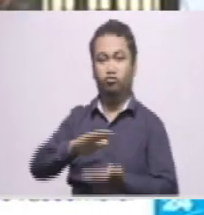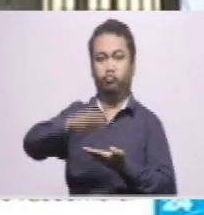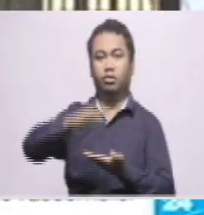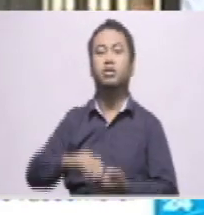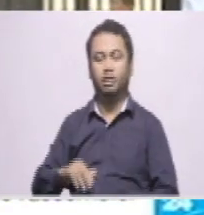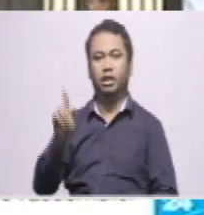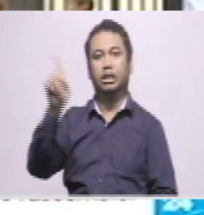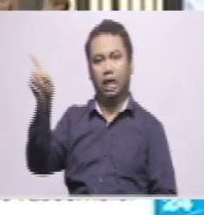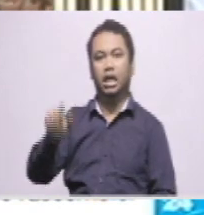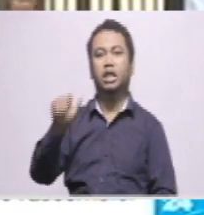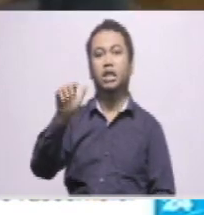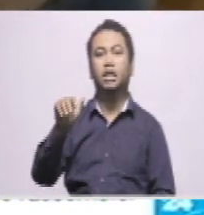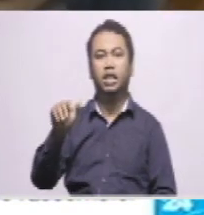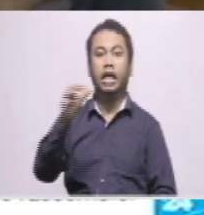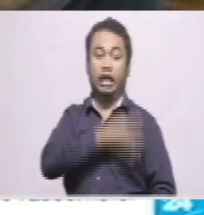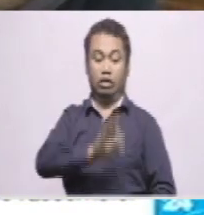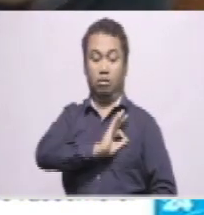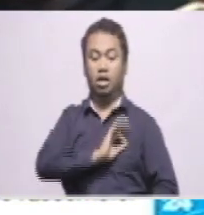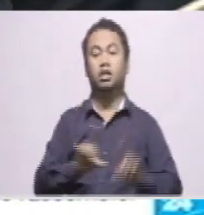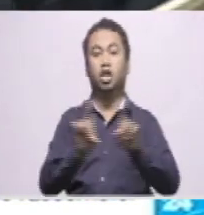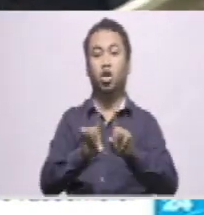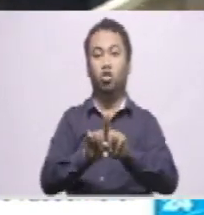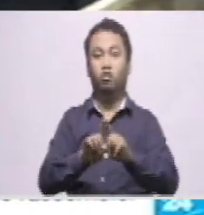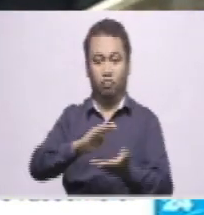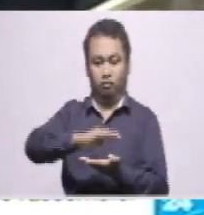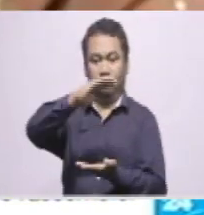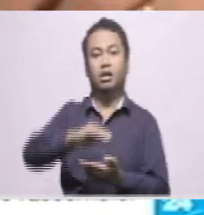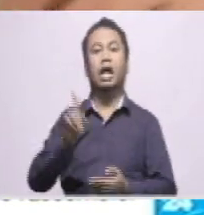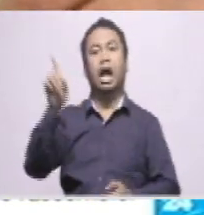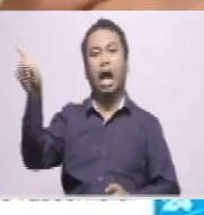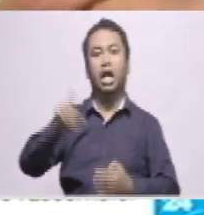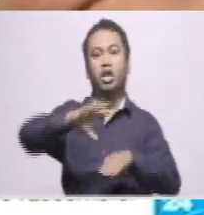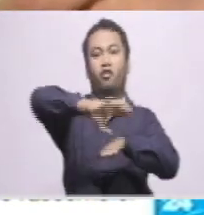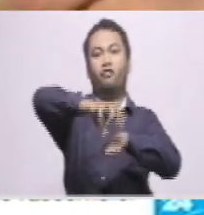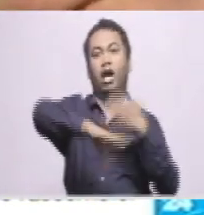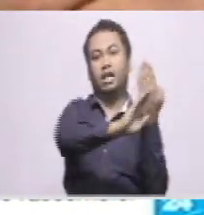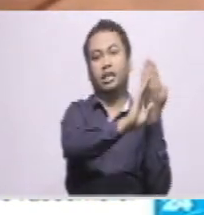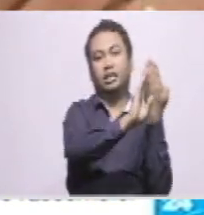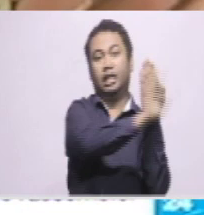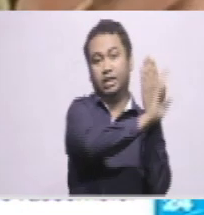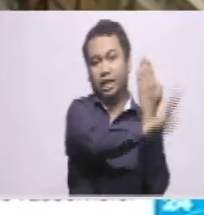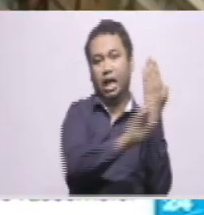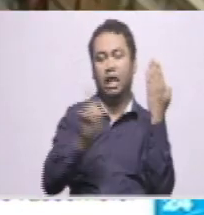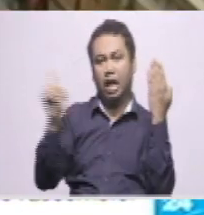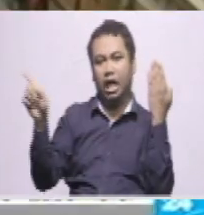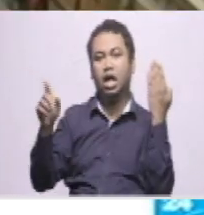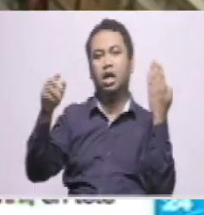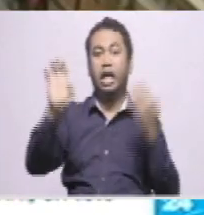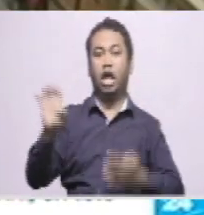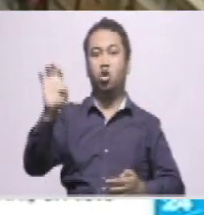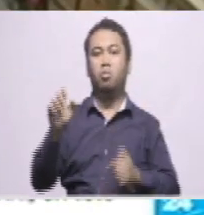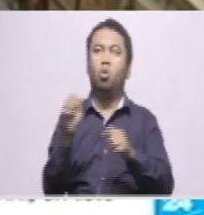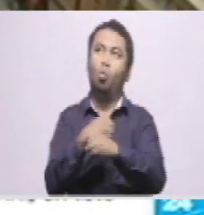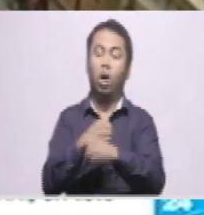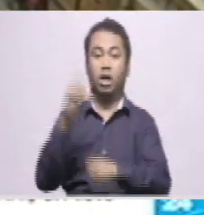ny tany Espagne. Nahitana fitombona ihany koa ny ilan-tany amin'ny faritra antsinanan' Eropa tahaka ny tany Pologne sy Hongrie izay sarotiny